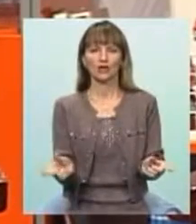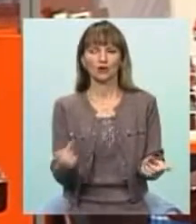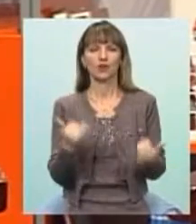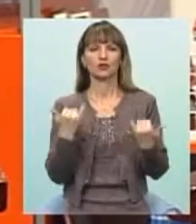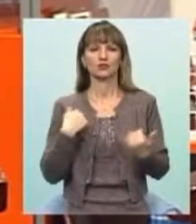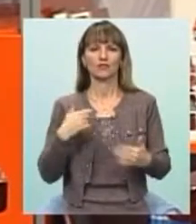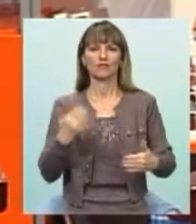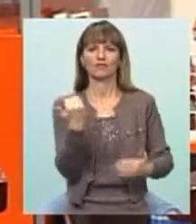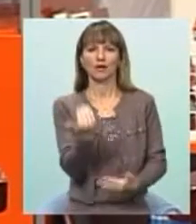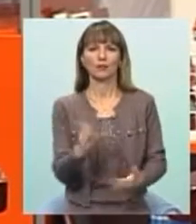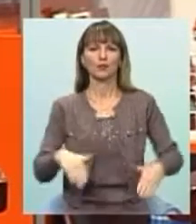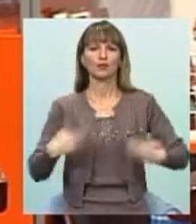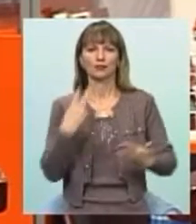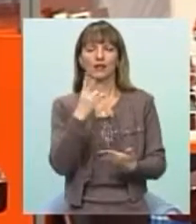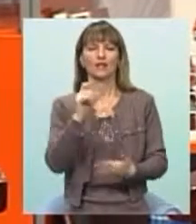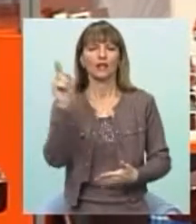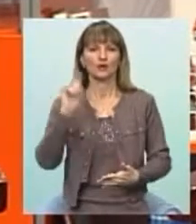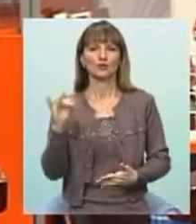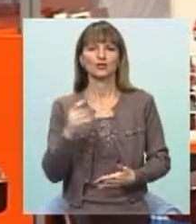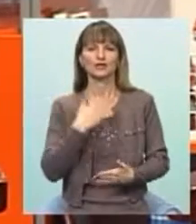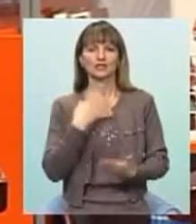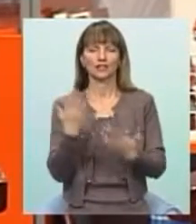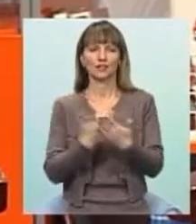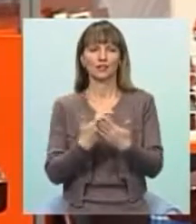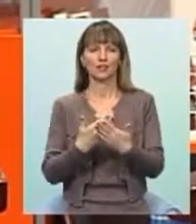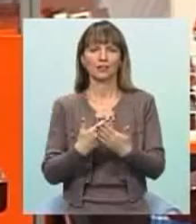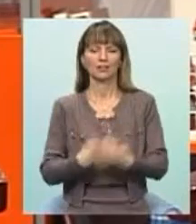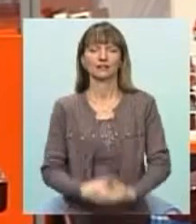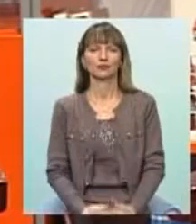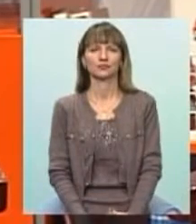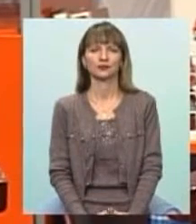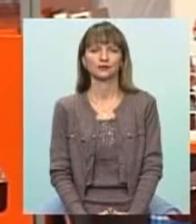власне, я вам пропоную подивитися на грозу із нашого телеекрану.